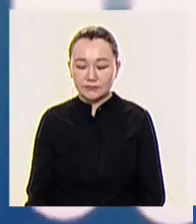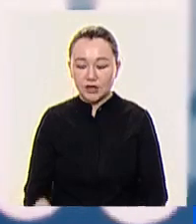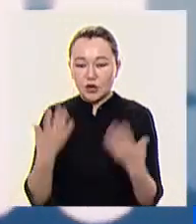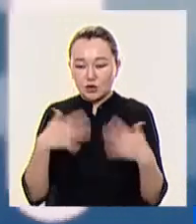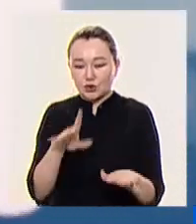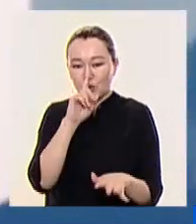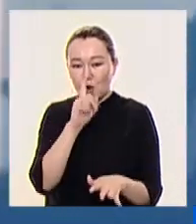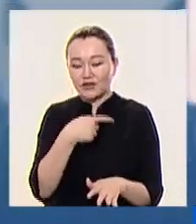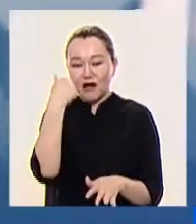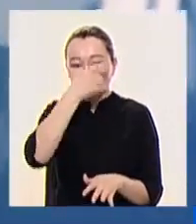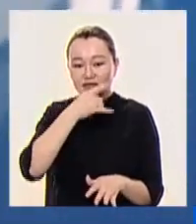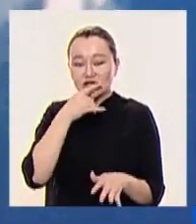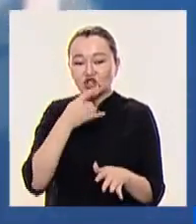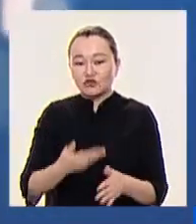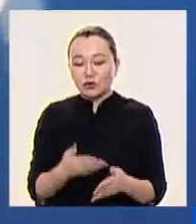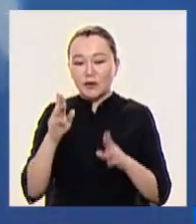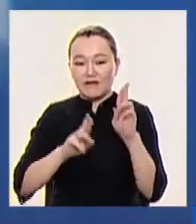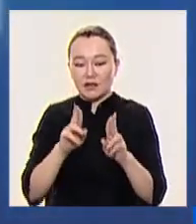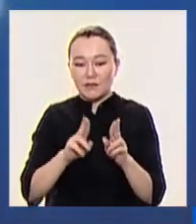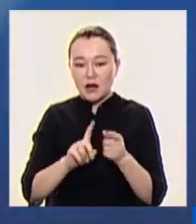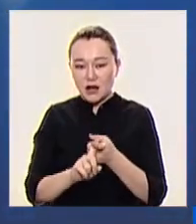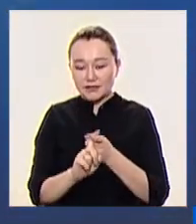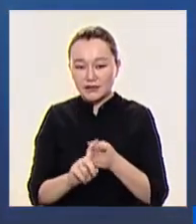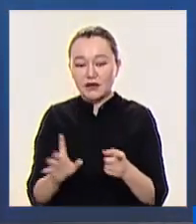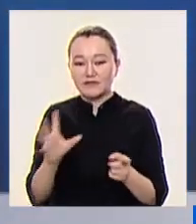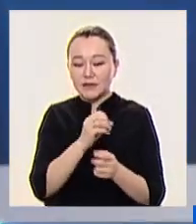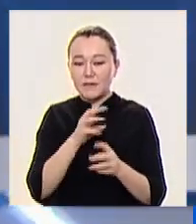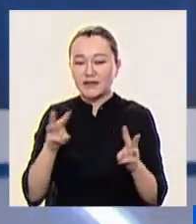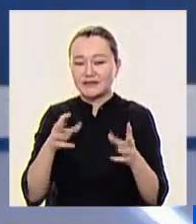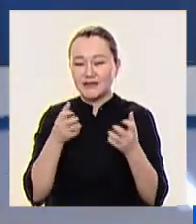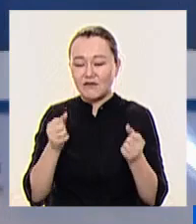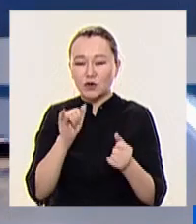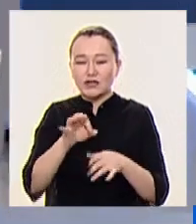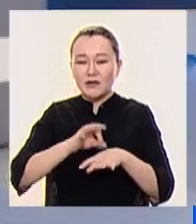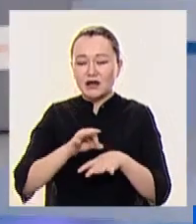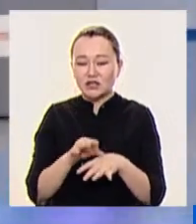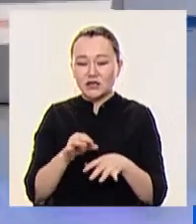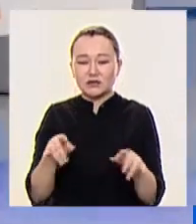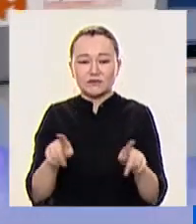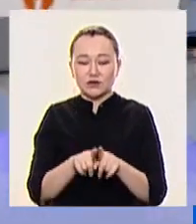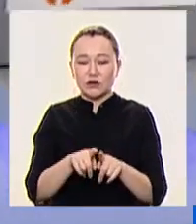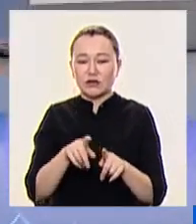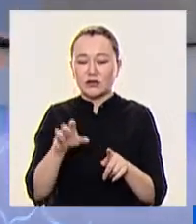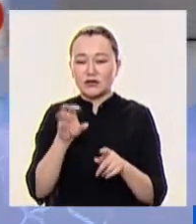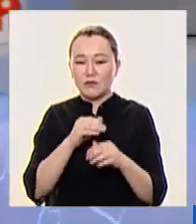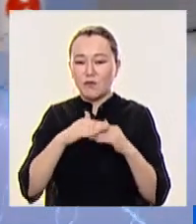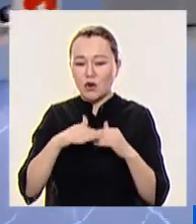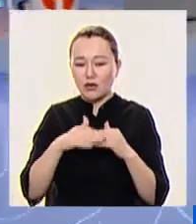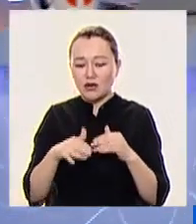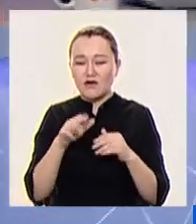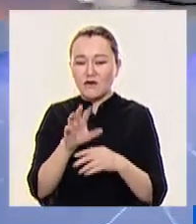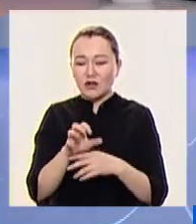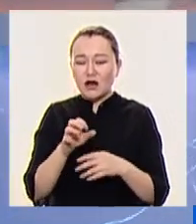Уже год казахстанцы живут по правилам карантина. Информация от Минздрава у заболевших словно сводки с поля боя.